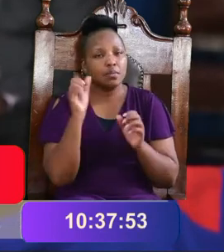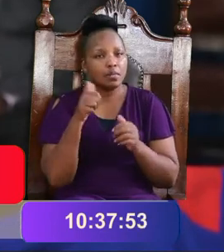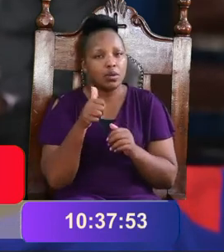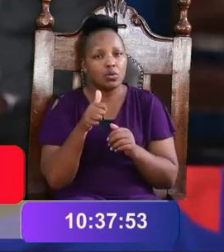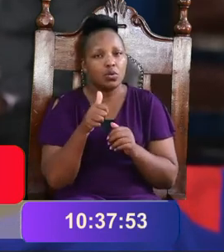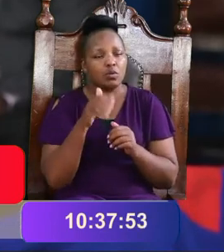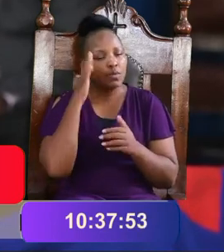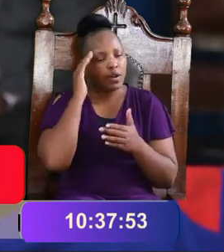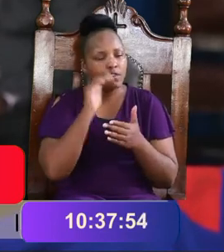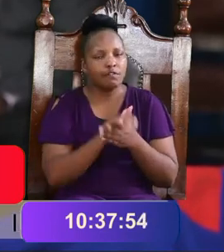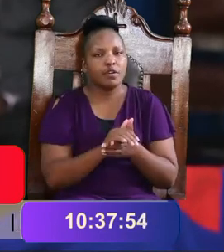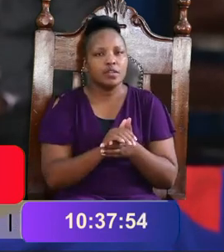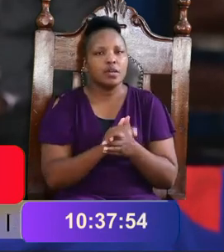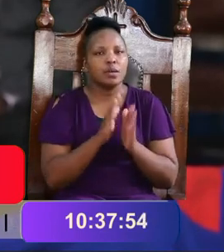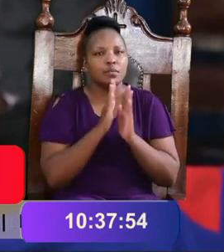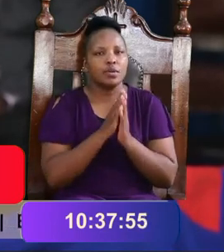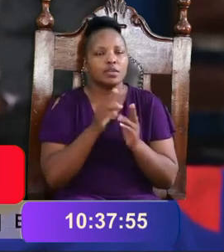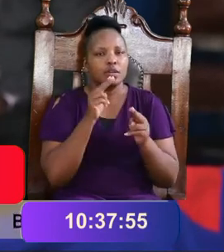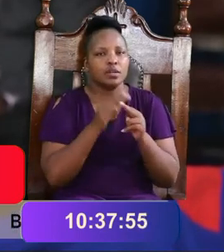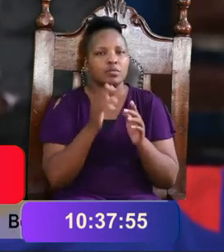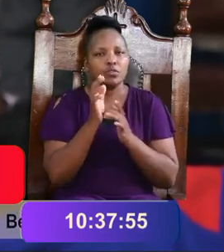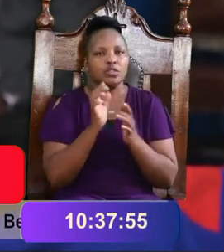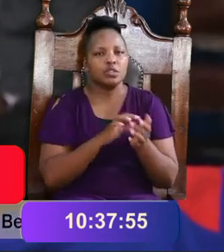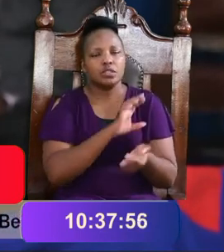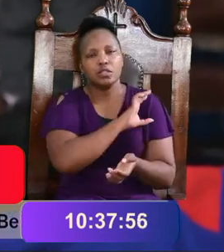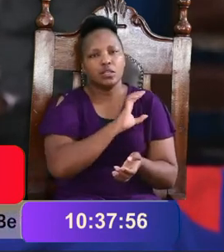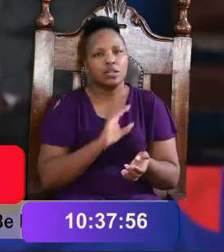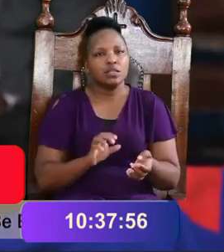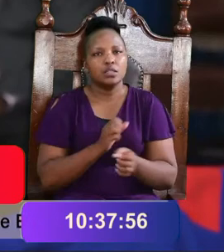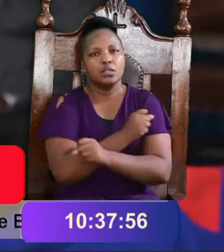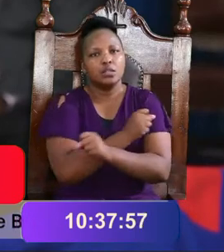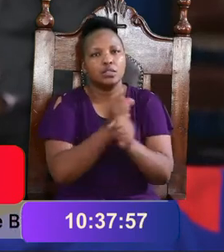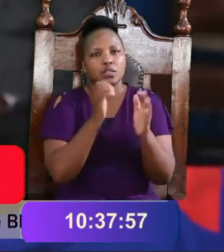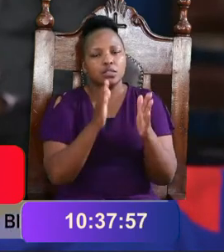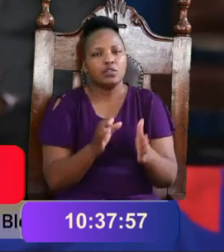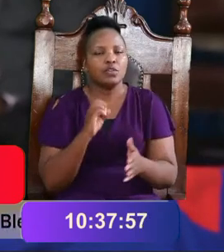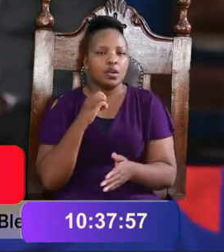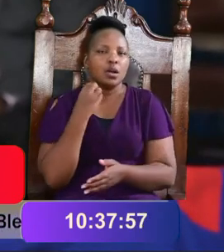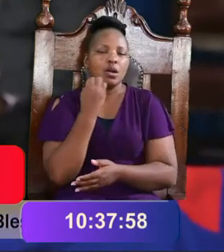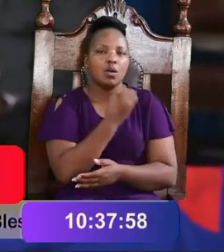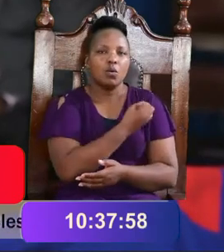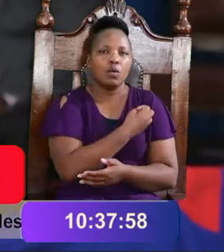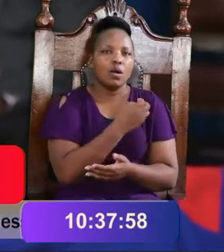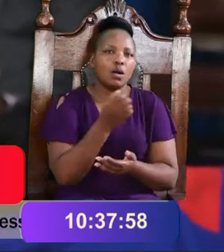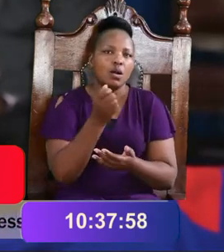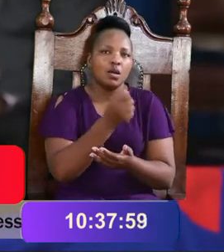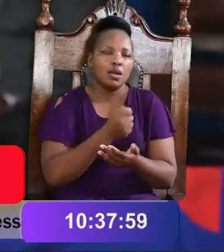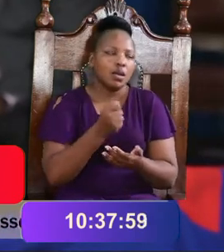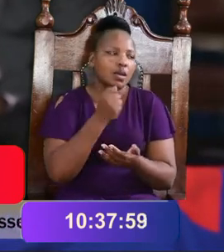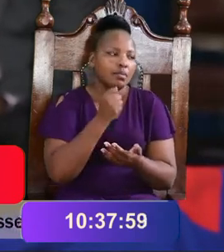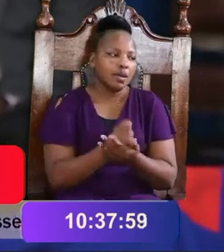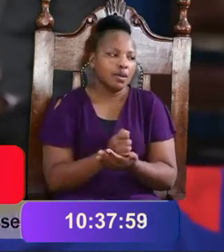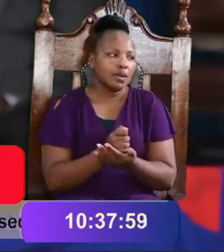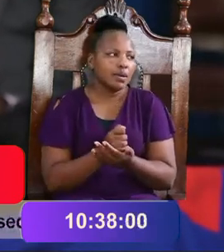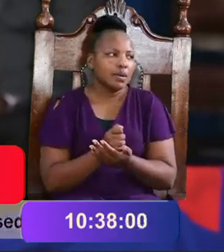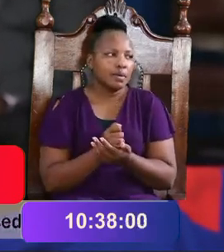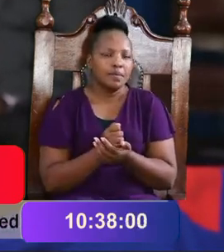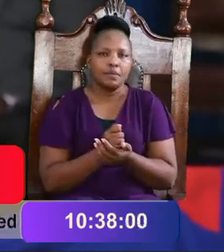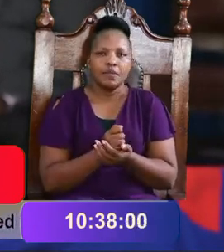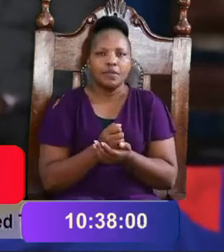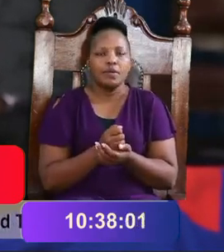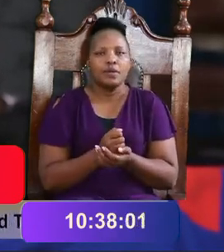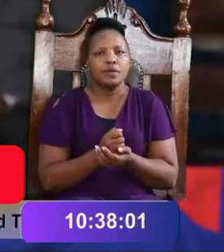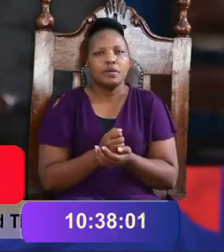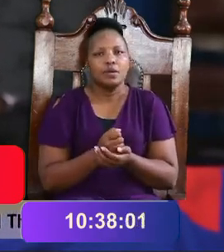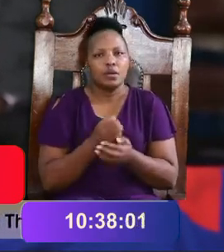tukijua kwamba utatimiza, katika jina la Yesu Kristo uliye kiongozi na mwokozi wa maisha yetu, tuomba na kuamini. Baba yetu